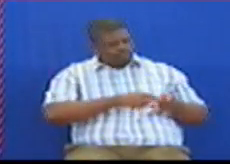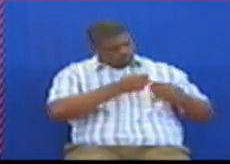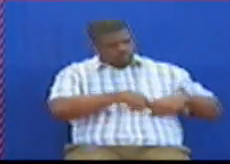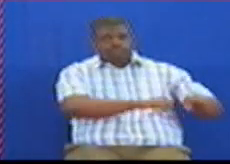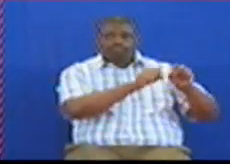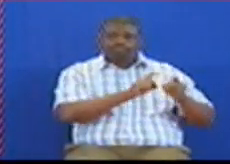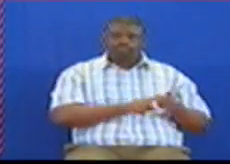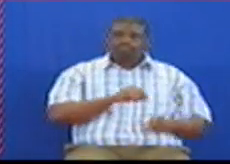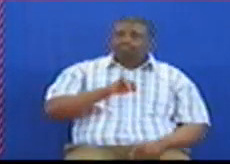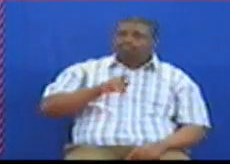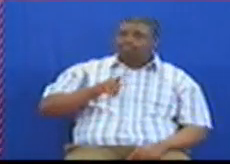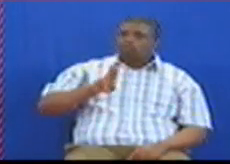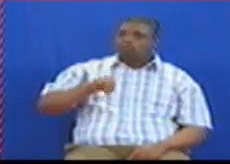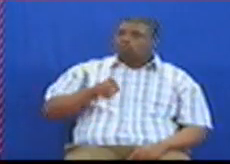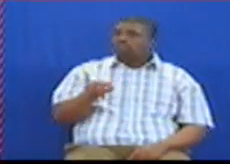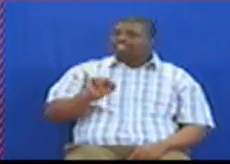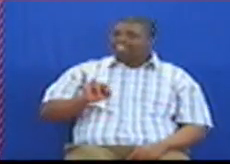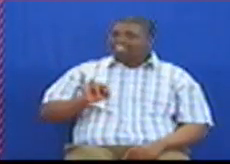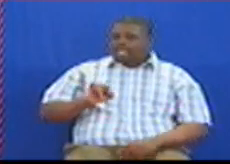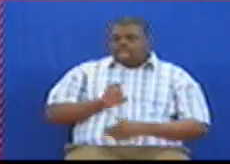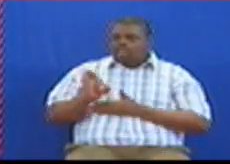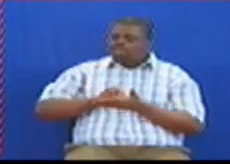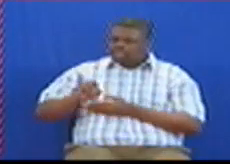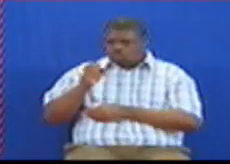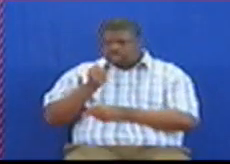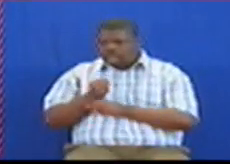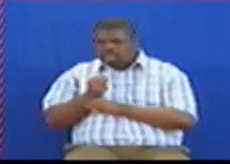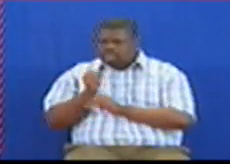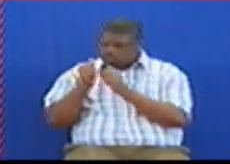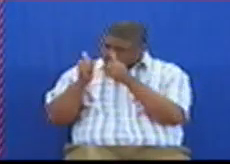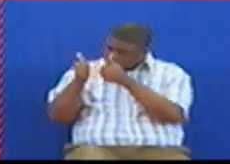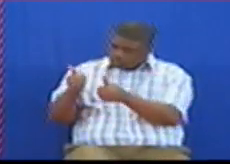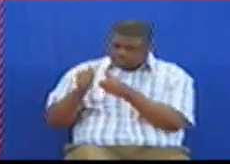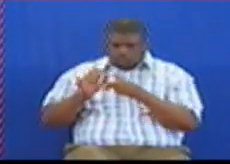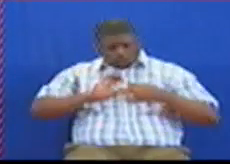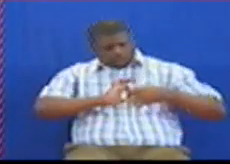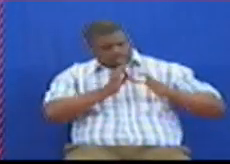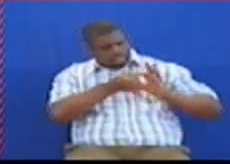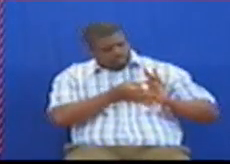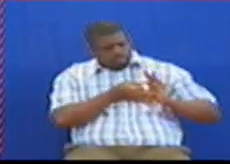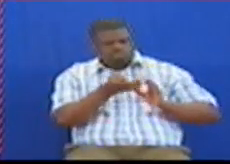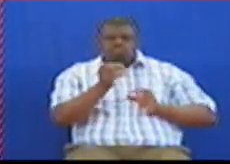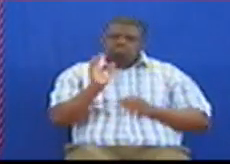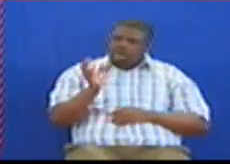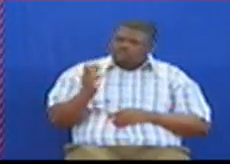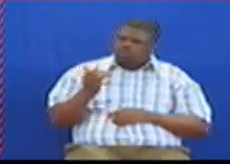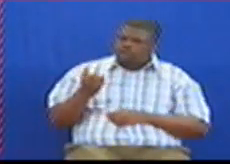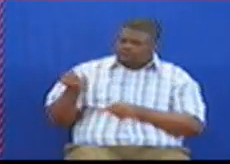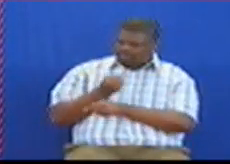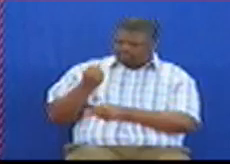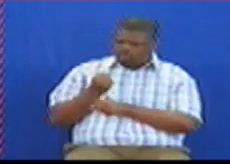ya Ikungi ni halmashauri, inafanya kazi nzuri, uratibu, tumeendelea kuona matunda ya yale